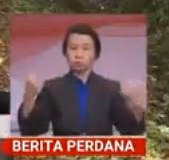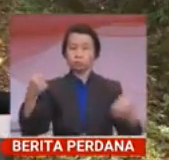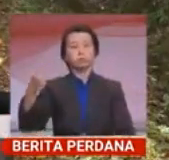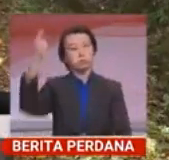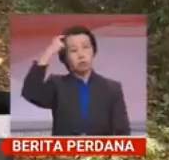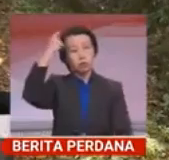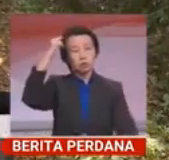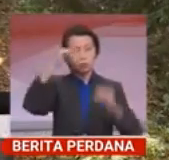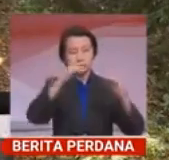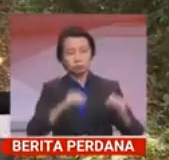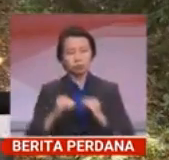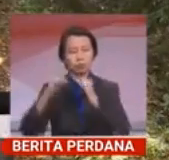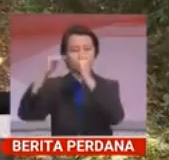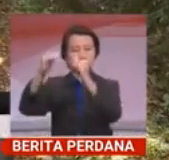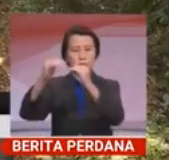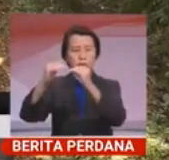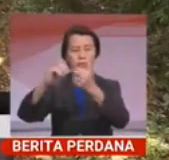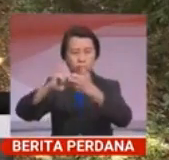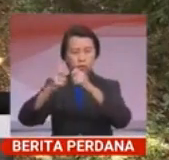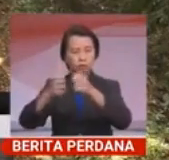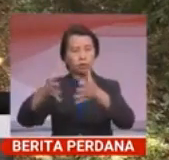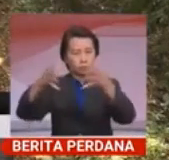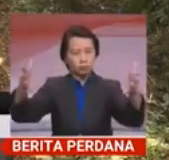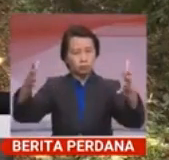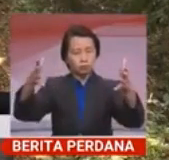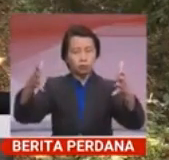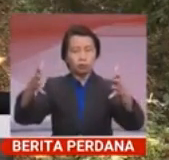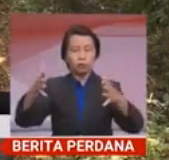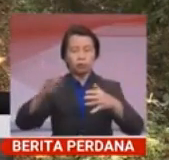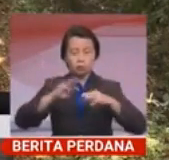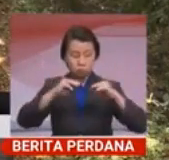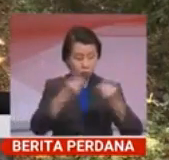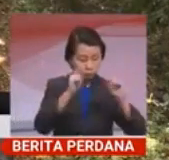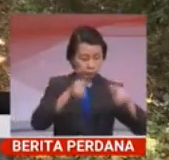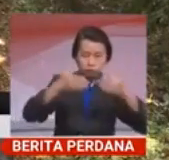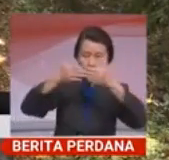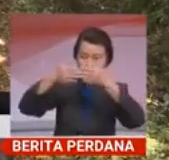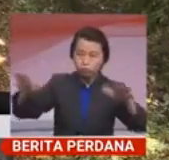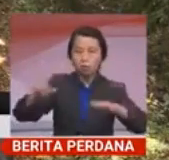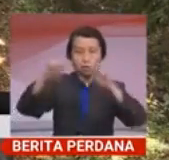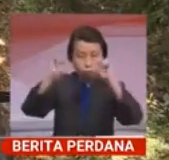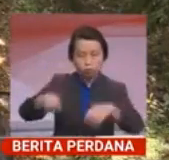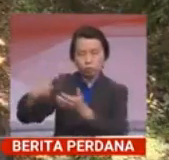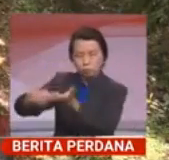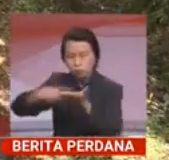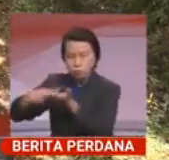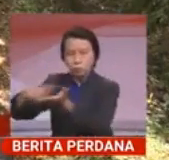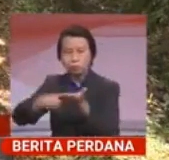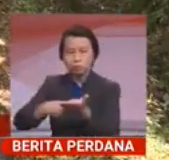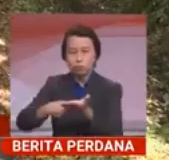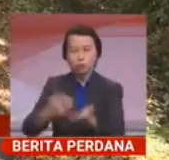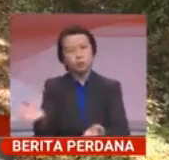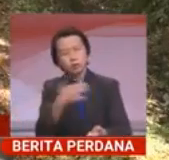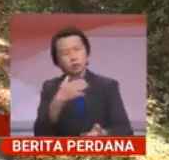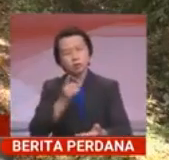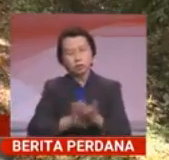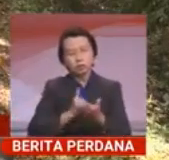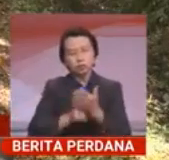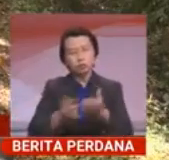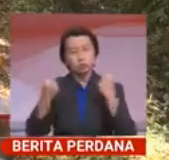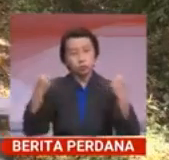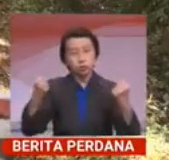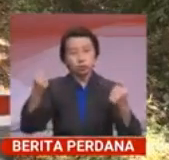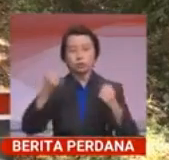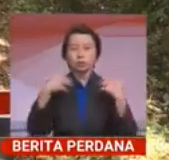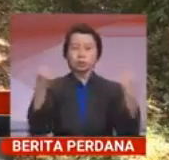mental diangkat sebagai isu perdana dengan masyarakat harus terbuka untuk membicarakannya. Let's Talk Minda Sehat,